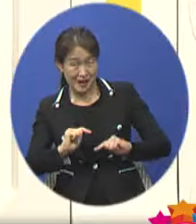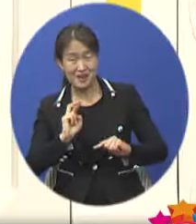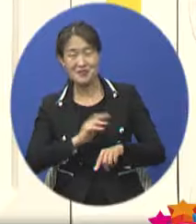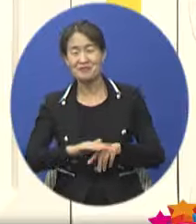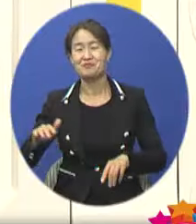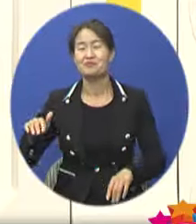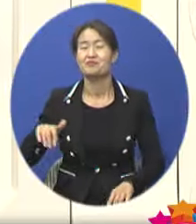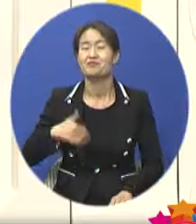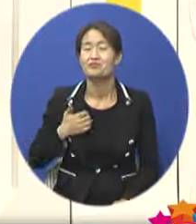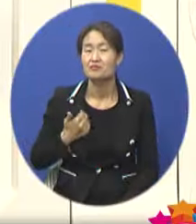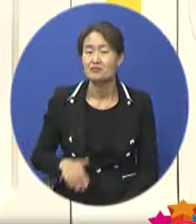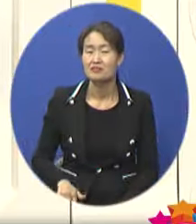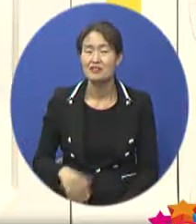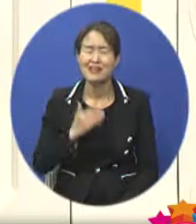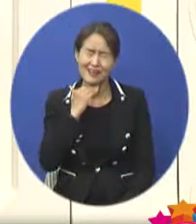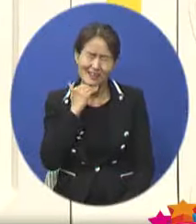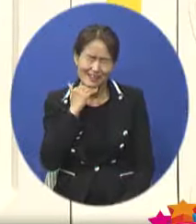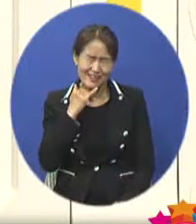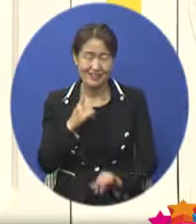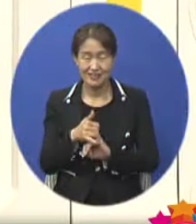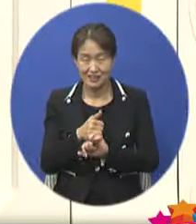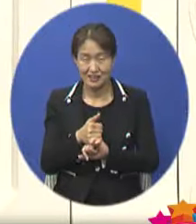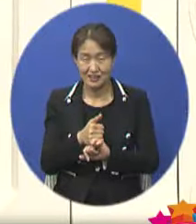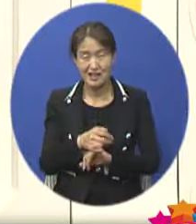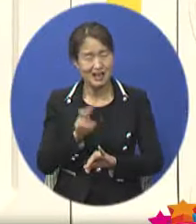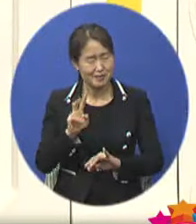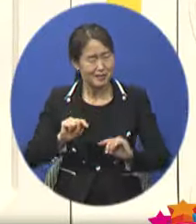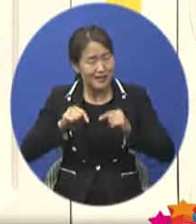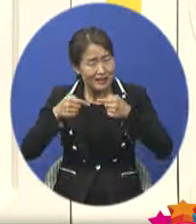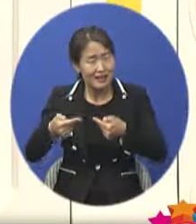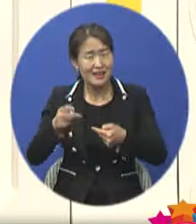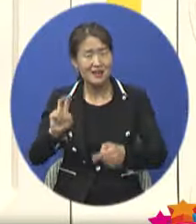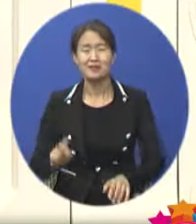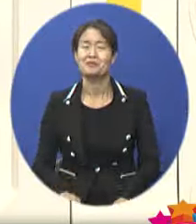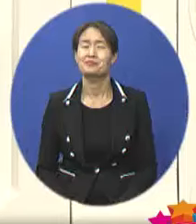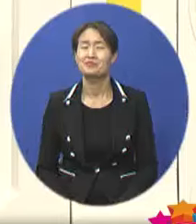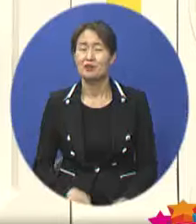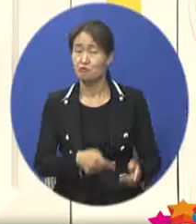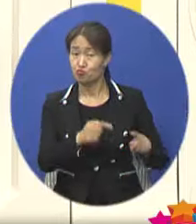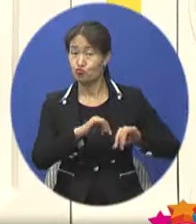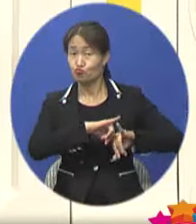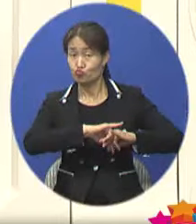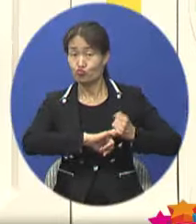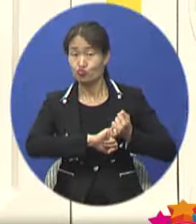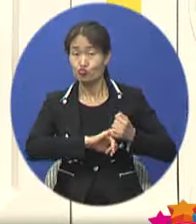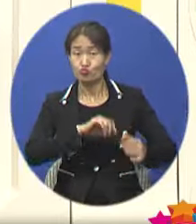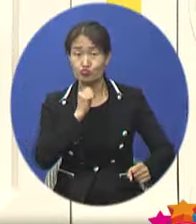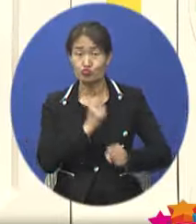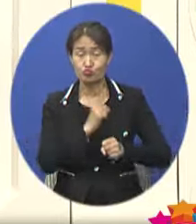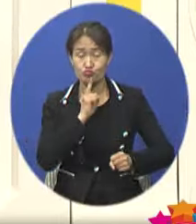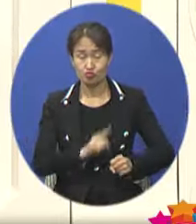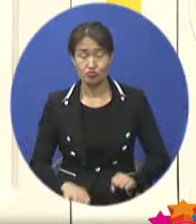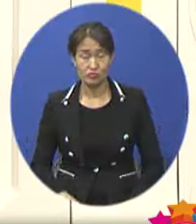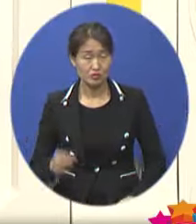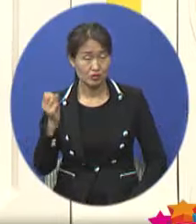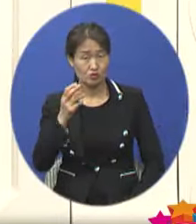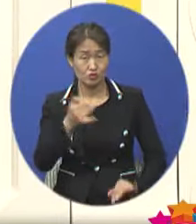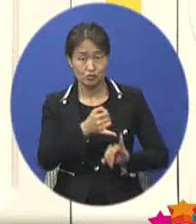네, 예. 저희들이 기다리고 있겠습니다. 한번 거야 이제. 예, 예. 아유, 감사합니다. 예, 고맙습니다. 네. 자주 참여해